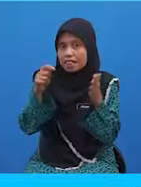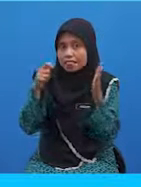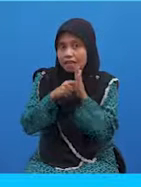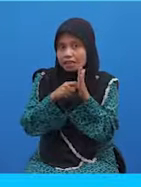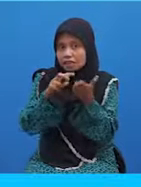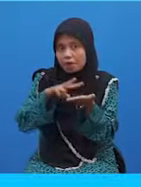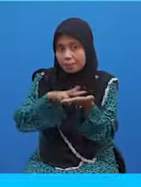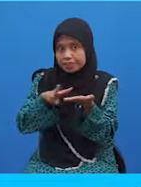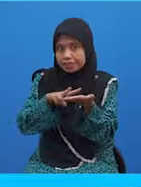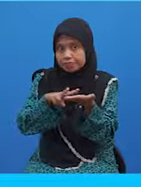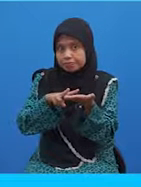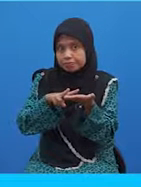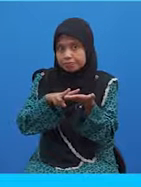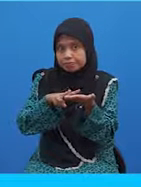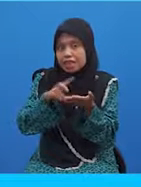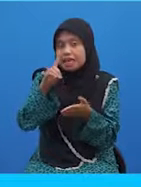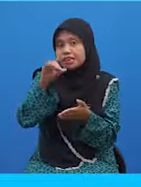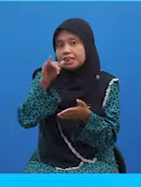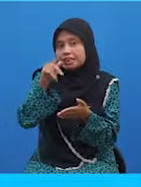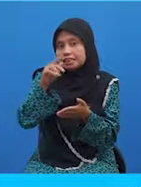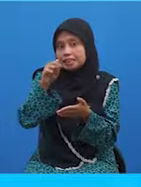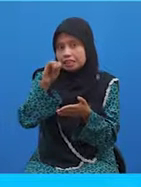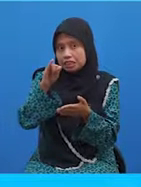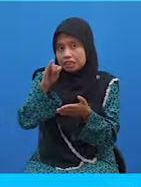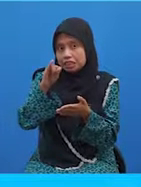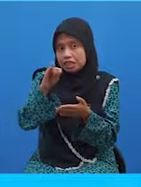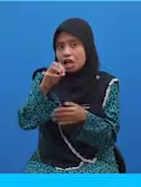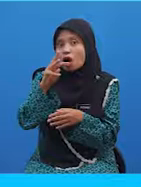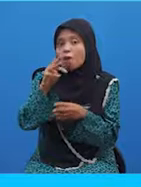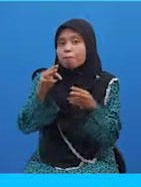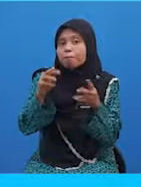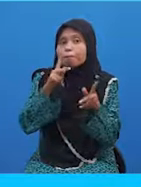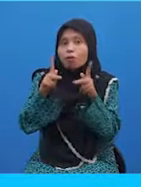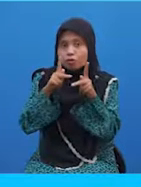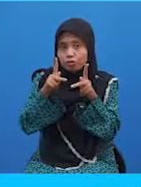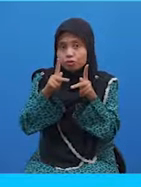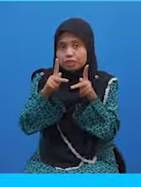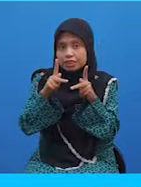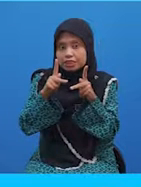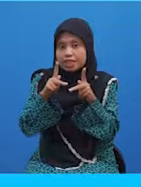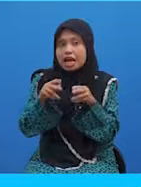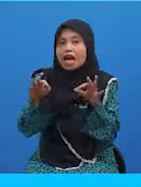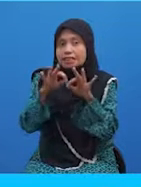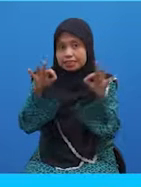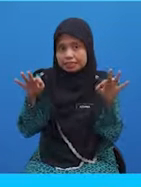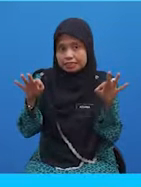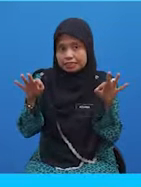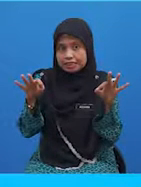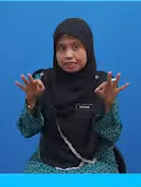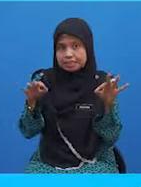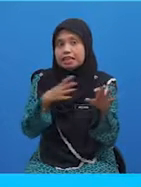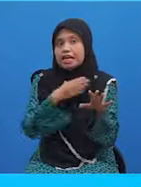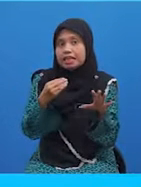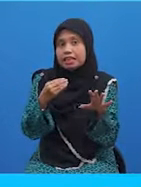baca, ketiga, diksi, keempat, morfologi, kelima, sintaksis dan